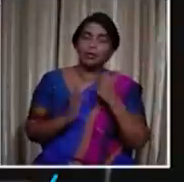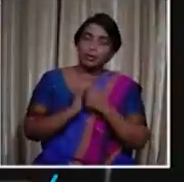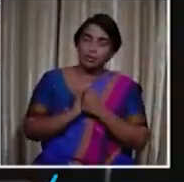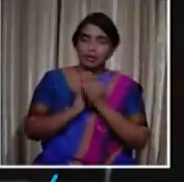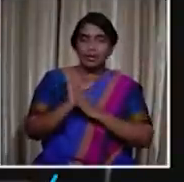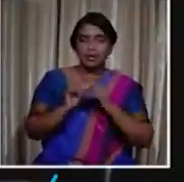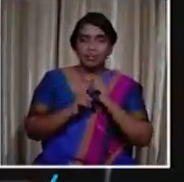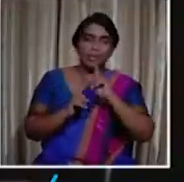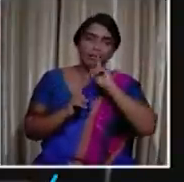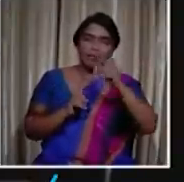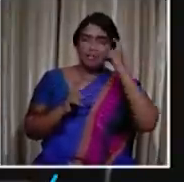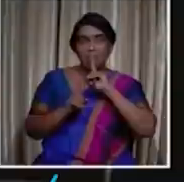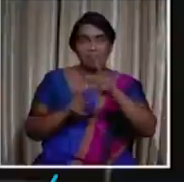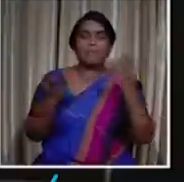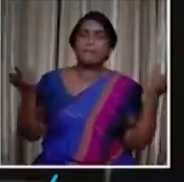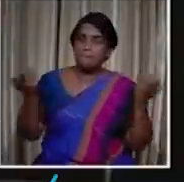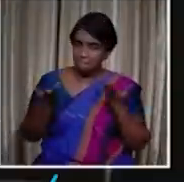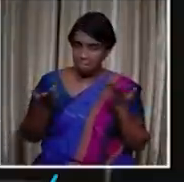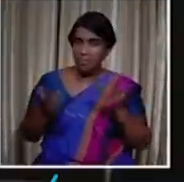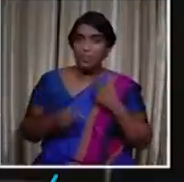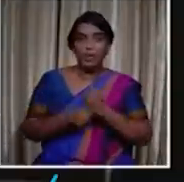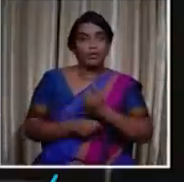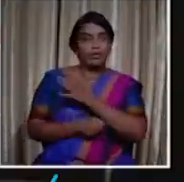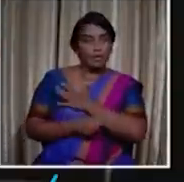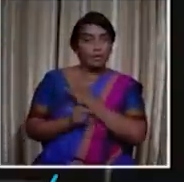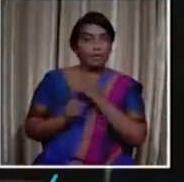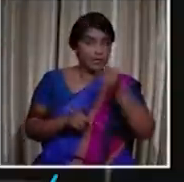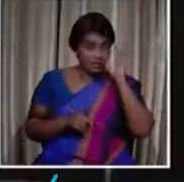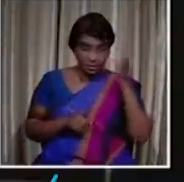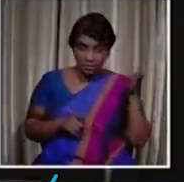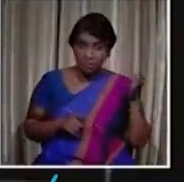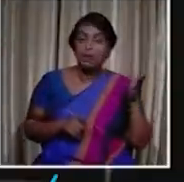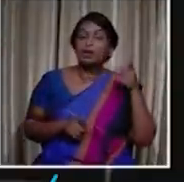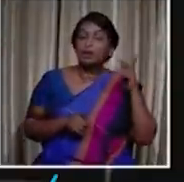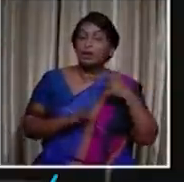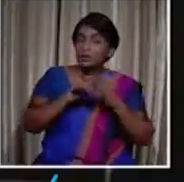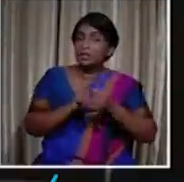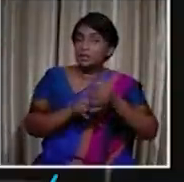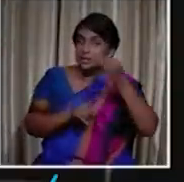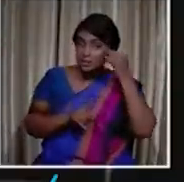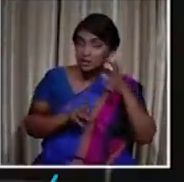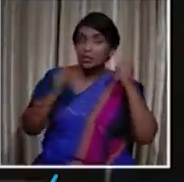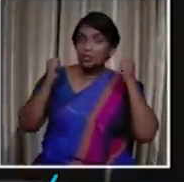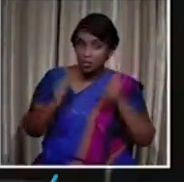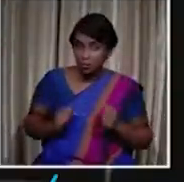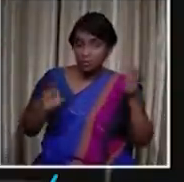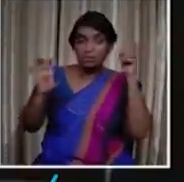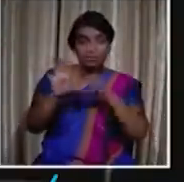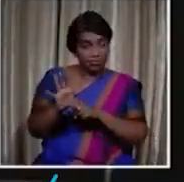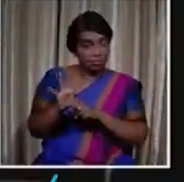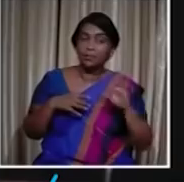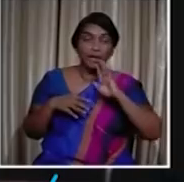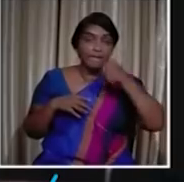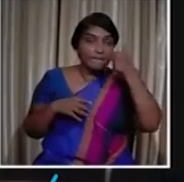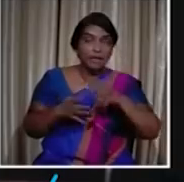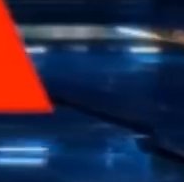ජනාධිපතිවරයාගේ මීට වඩා දෙයක් බලාපොරොත්තු වෙන්නත් බෑ. මොකද ගෝඨාභය රාජපක්ෂ ජනාධිපතිවරයා මේ රටේ ජනාධිපති පුටුවට වාඩි වෙච්ච දවසේ